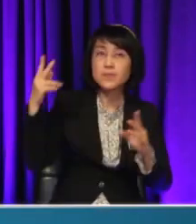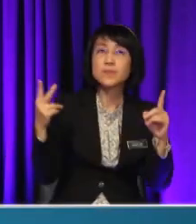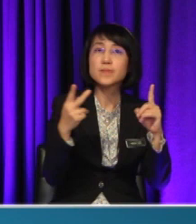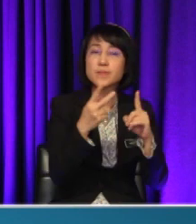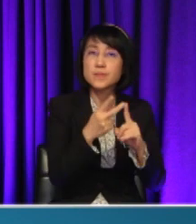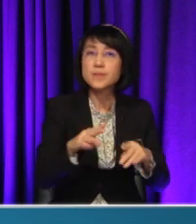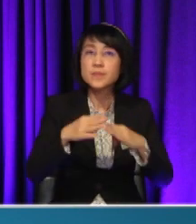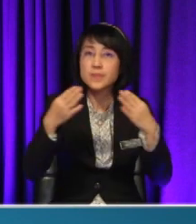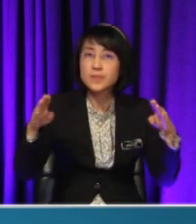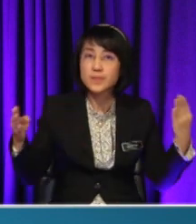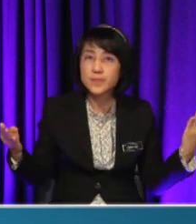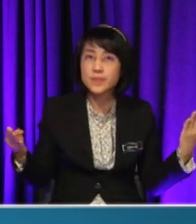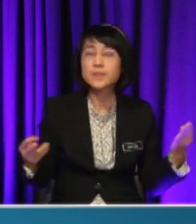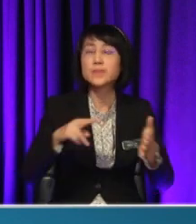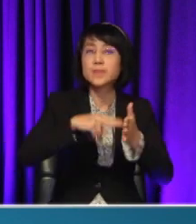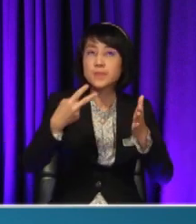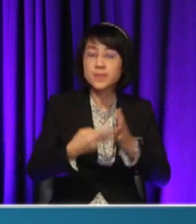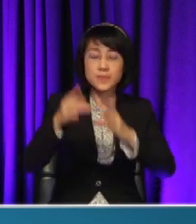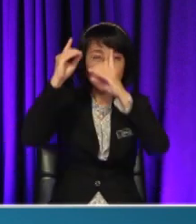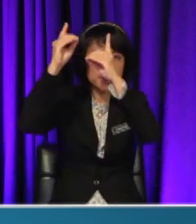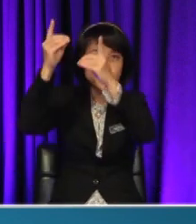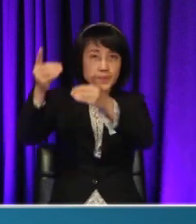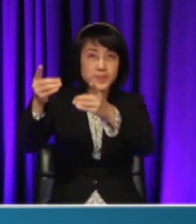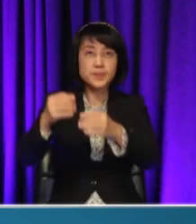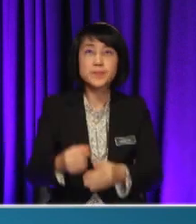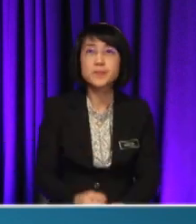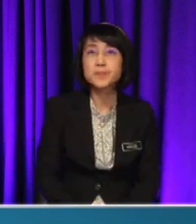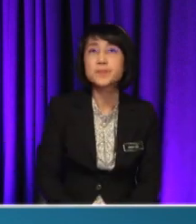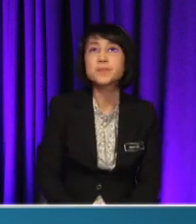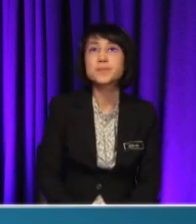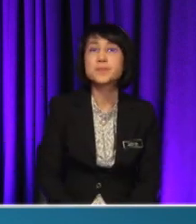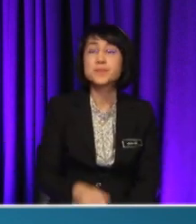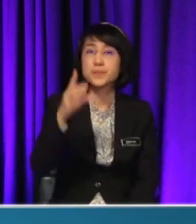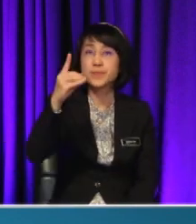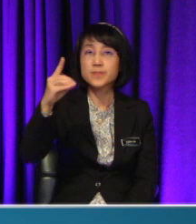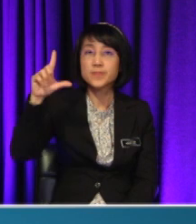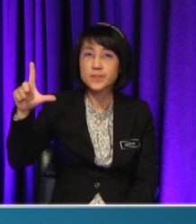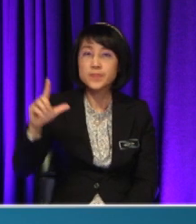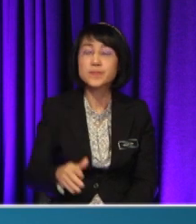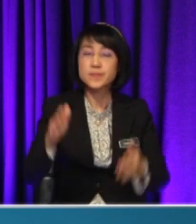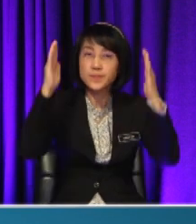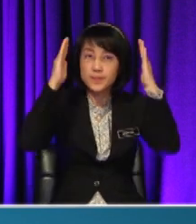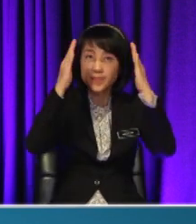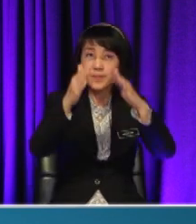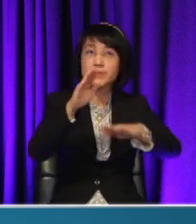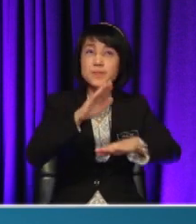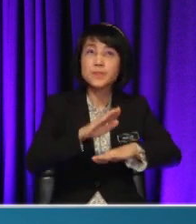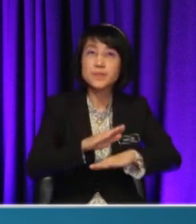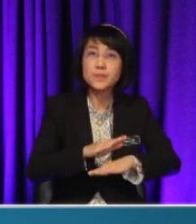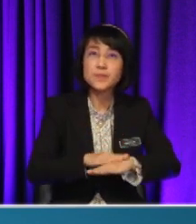bahasa tak Rivan data ini nama panjang dia ya nama pendek dia DDL Oke dan dia fokus kepada